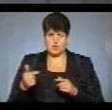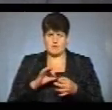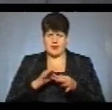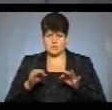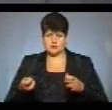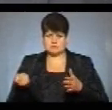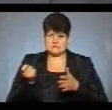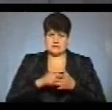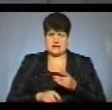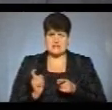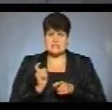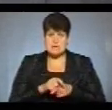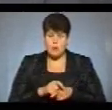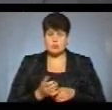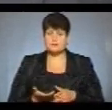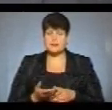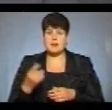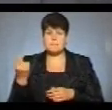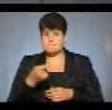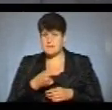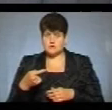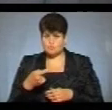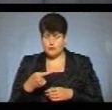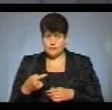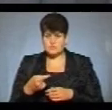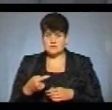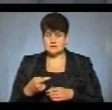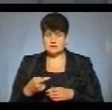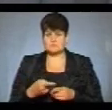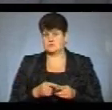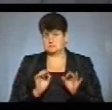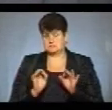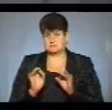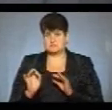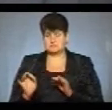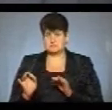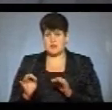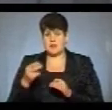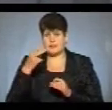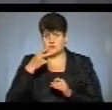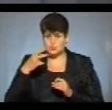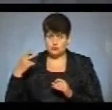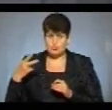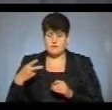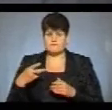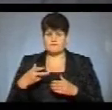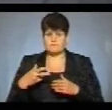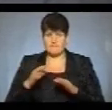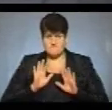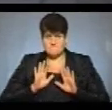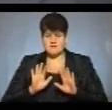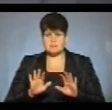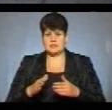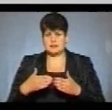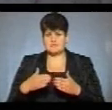замок. На першому поверсі зараз ті замки є в цілісності. А на другому вибили двері